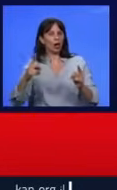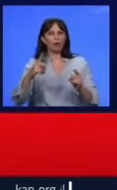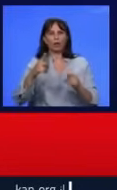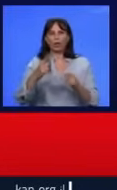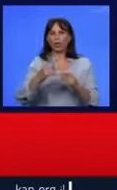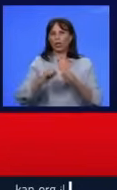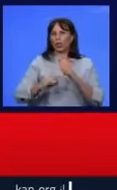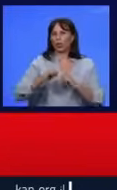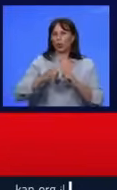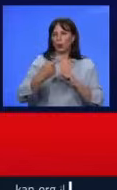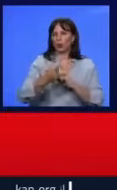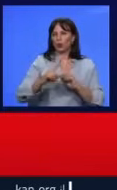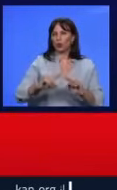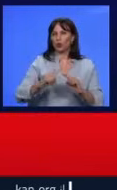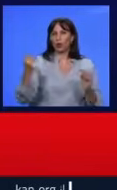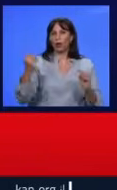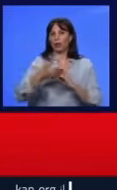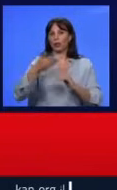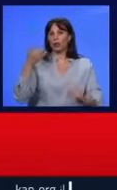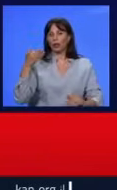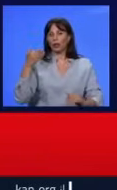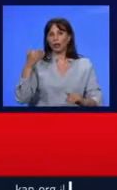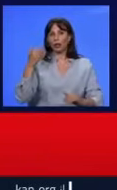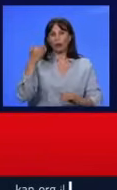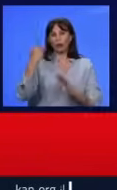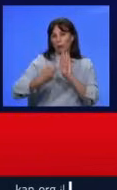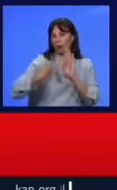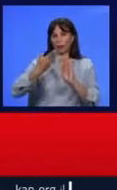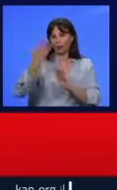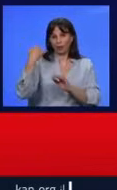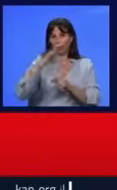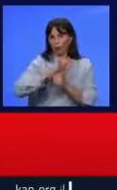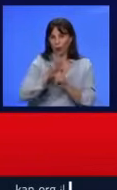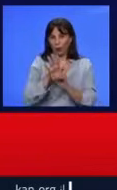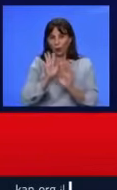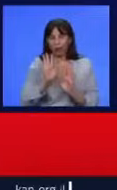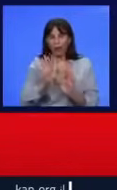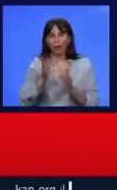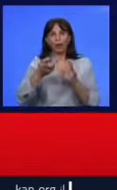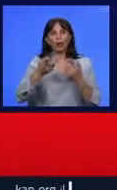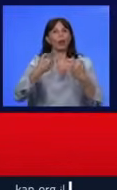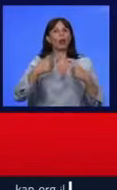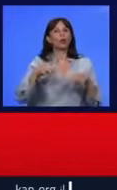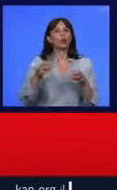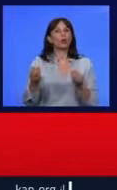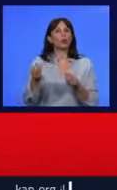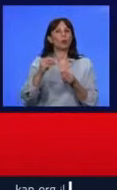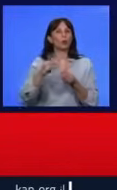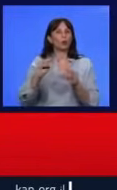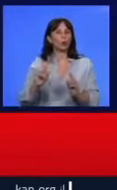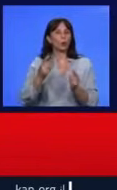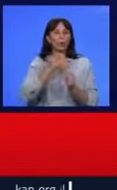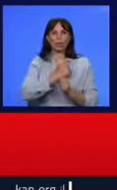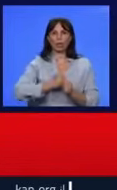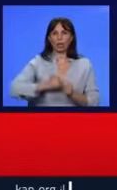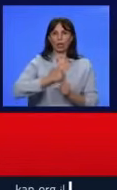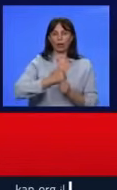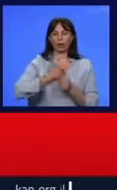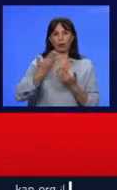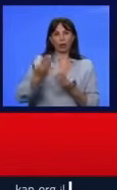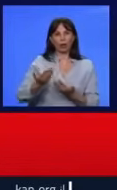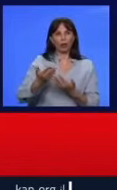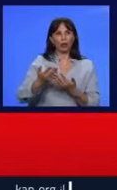וכמעט ותקדימית למעט מקרה אחד של קורונה, אנחנו מבינים שאנחנו נמצאים בעוד אירוע לצערי שככל הנראה יש